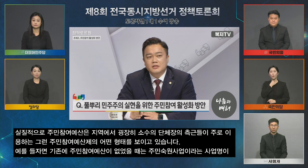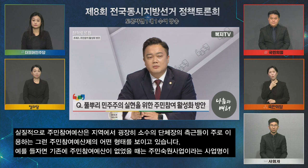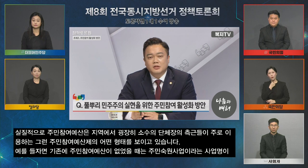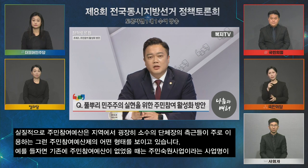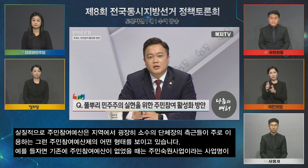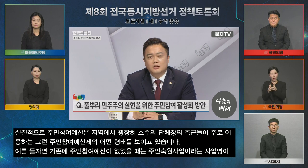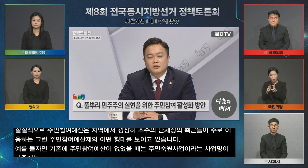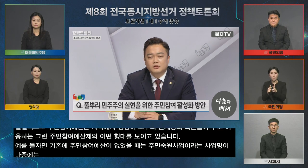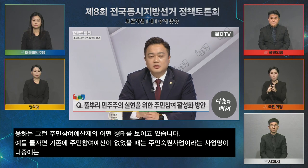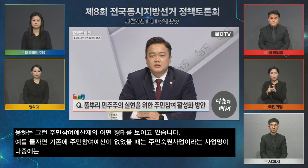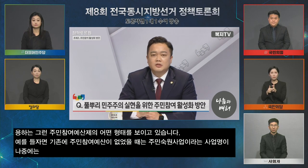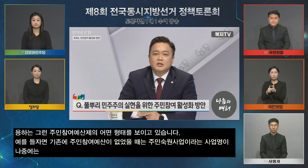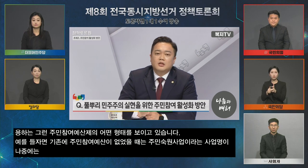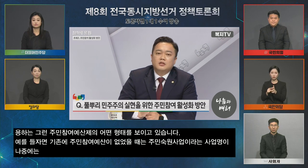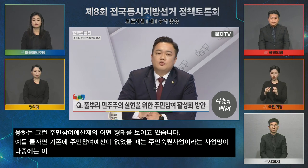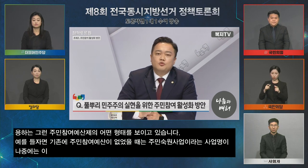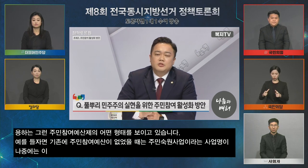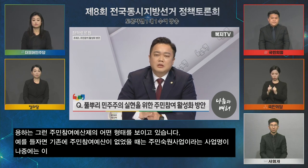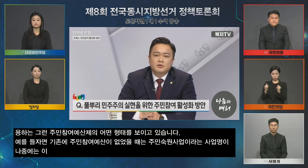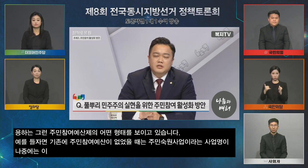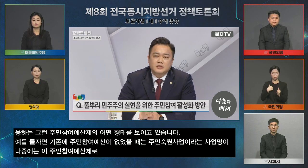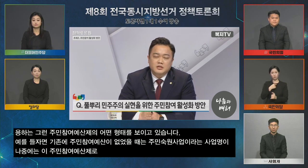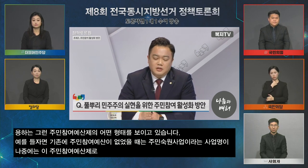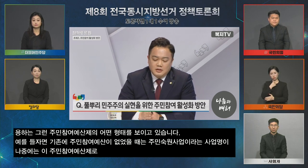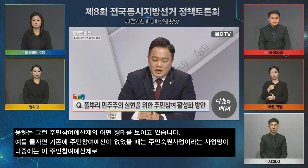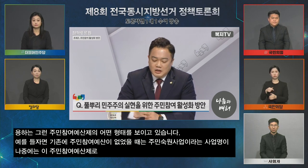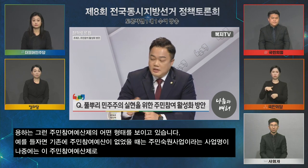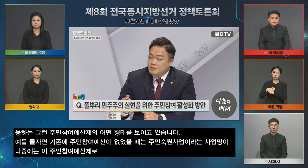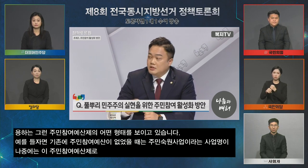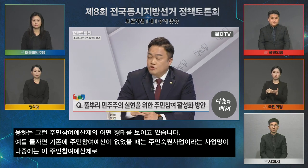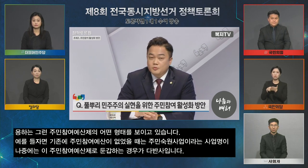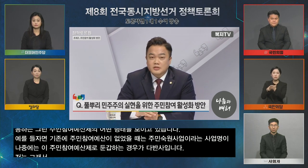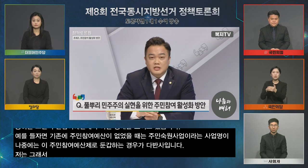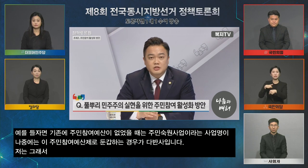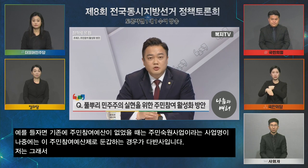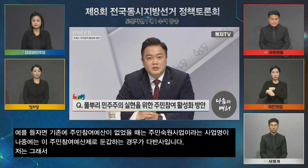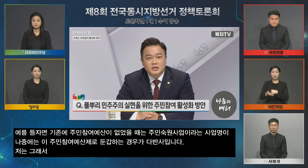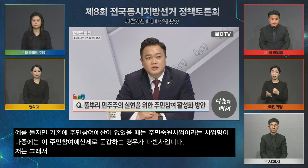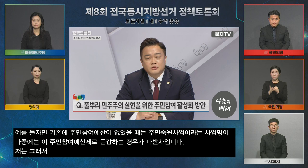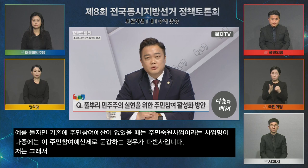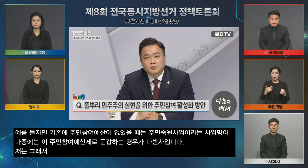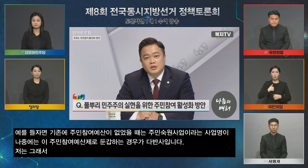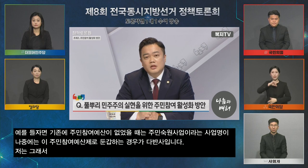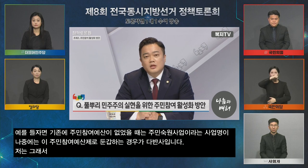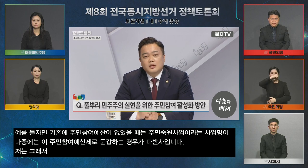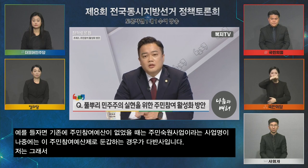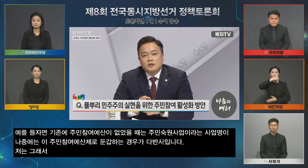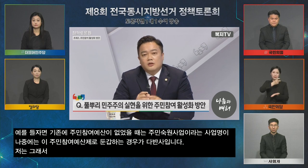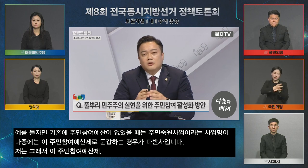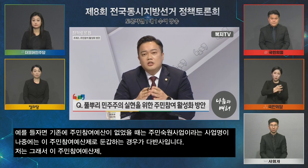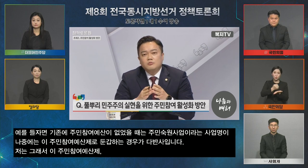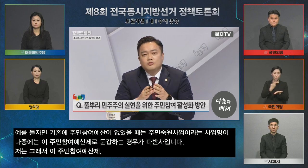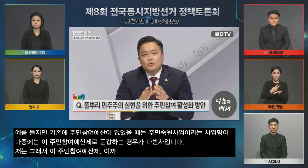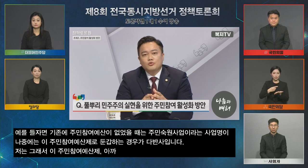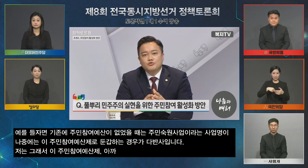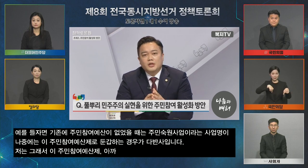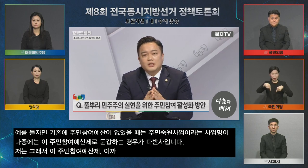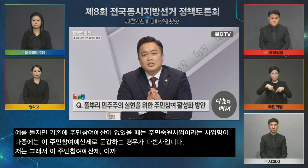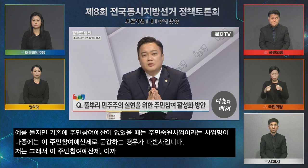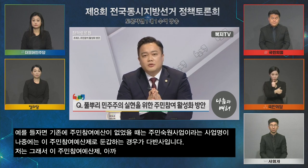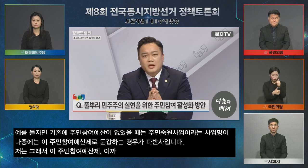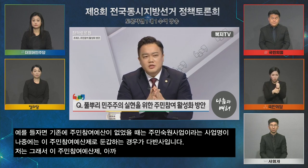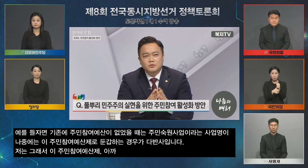경우가 다반사입니다. 저는 그래서 이 주민참여 예산제 아까 말씀하신 주민자치회도 마찬가지고 일부